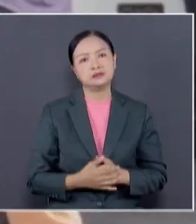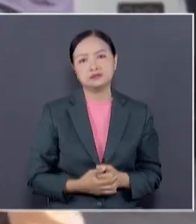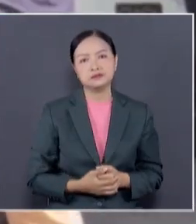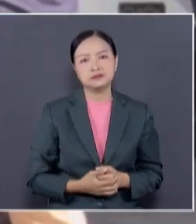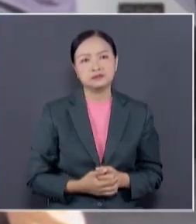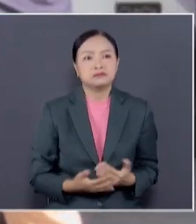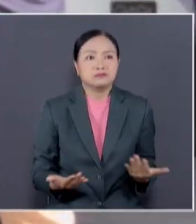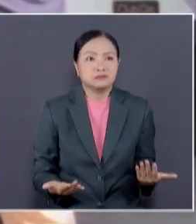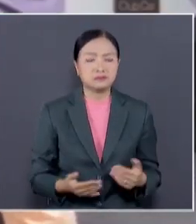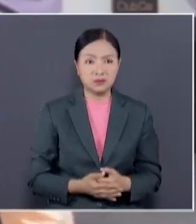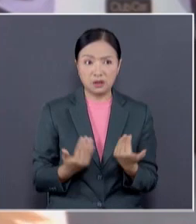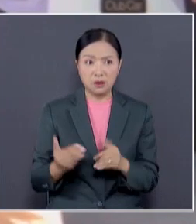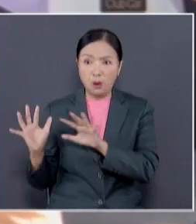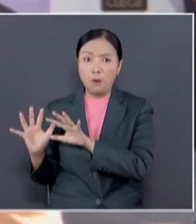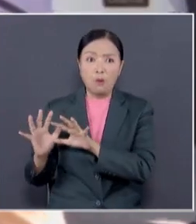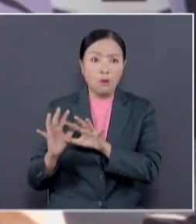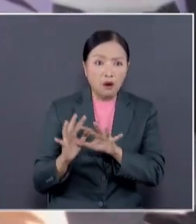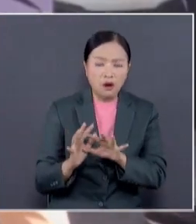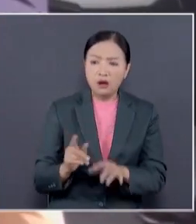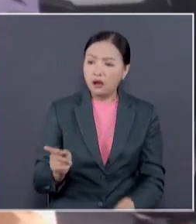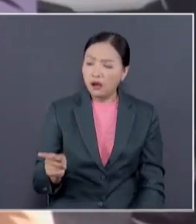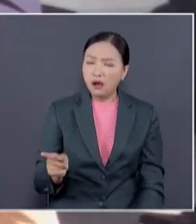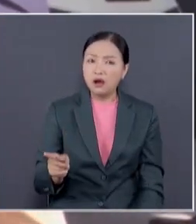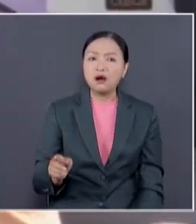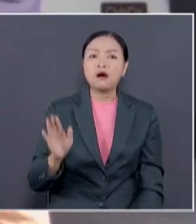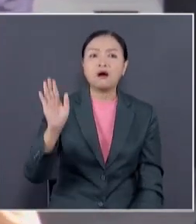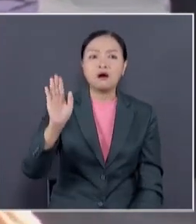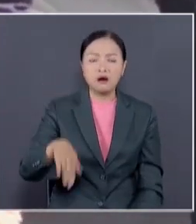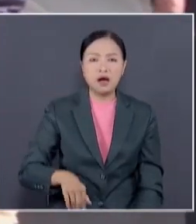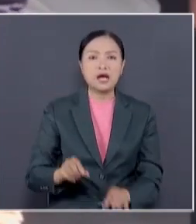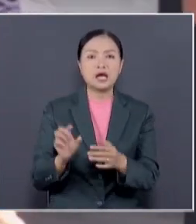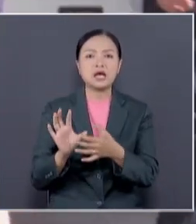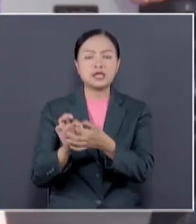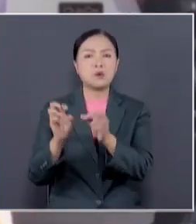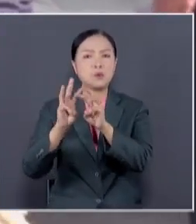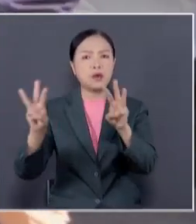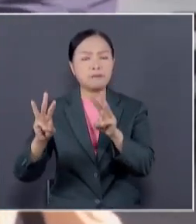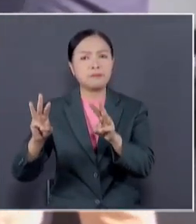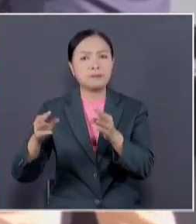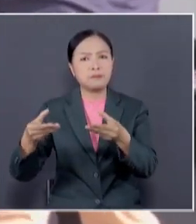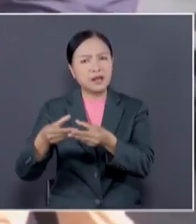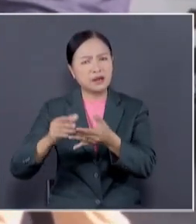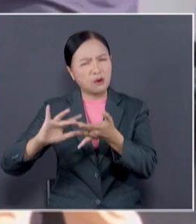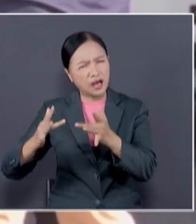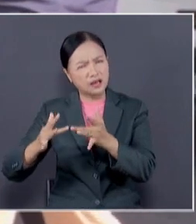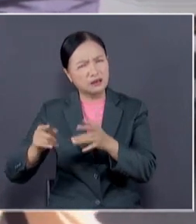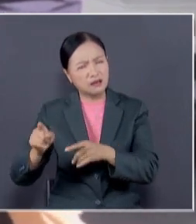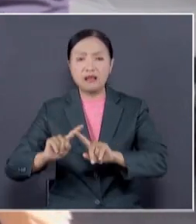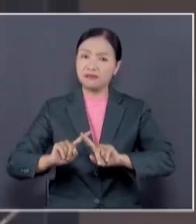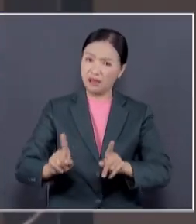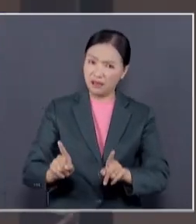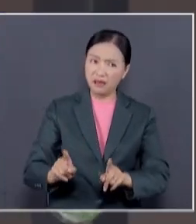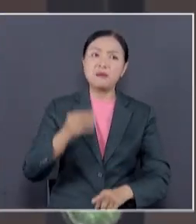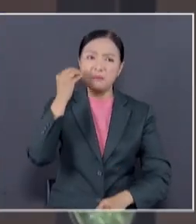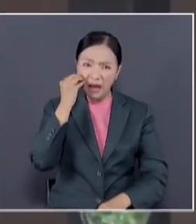าสาเหตุของการนำกำลังเข้าค้นเนี่ยเป็นการสืบสวนขยายผลเกี่ยวกับเว็บพนันออนไลน์แต่ก็มีข้อมูลอีกเหมือนกันบอกว่า